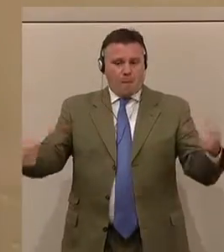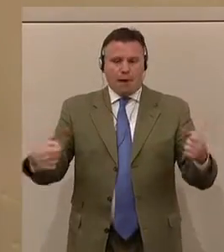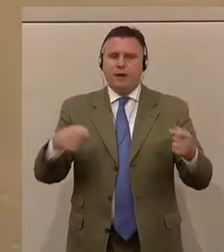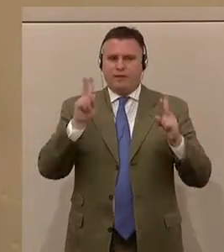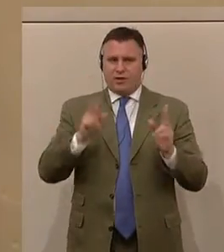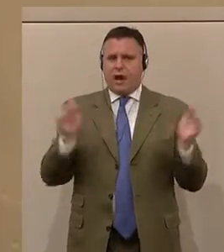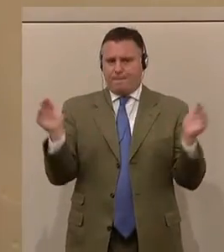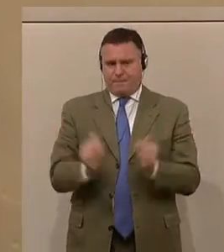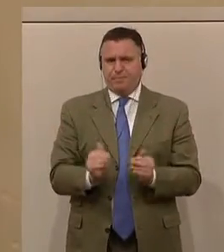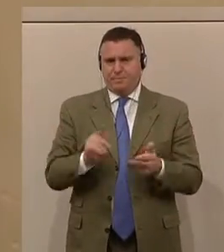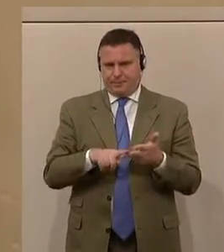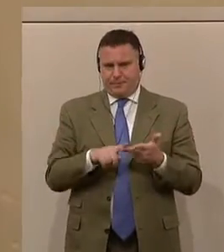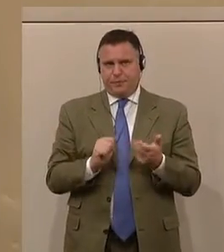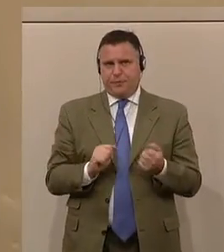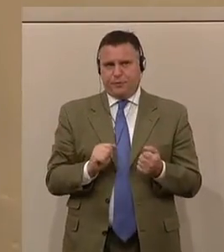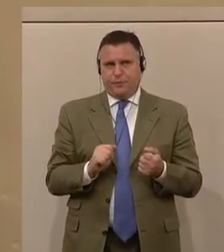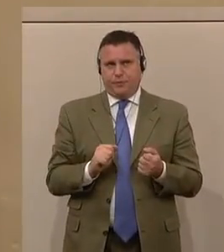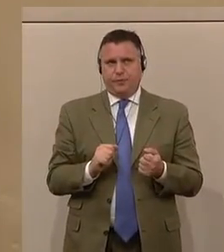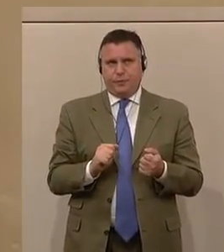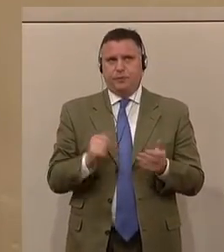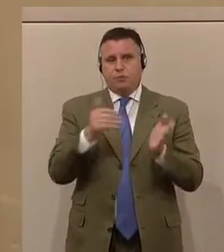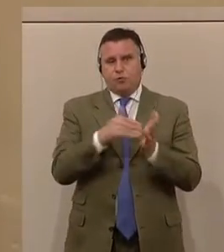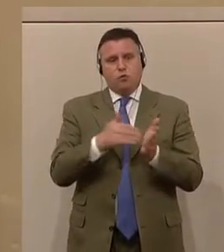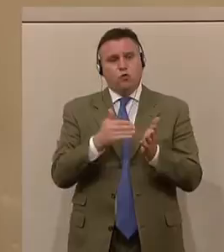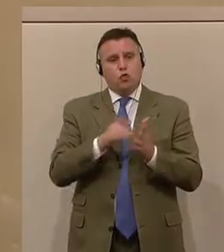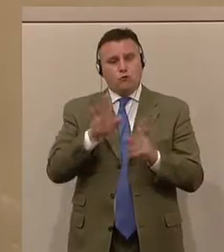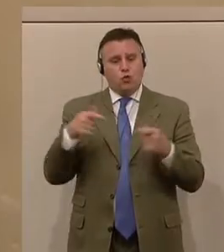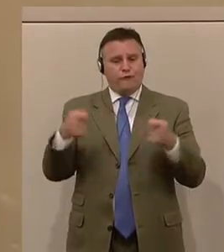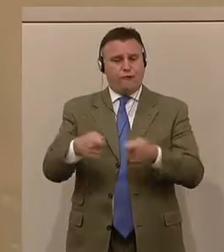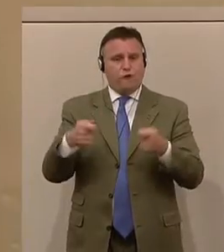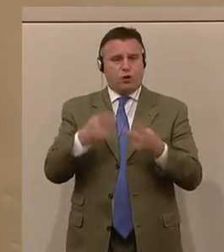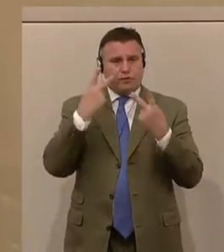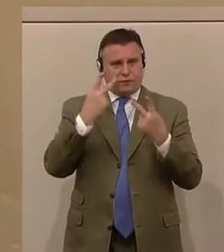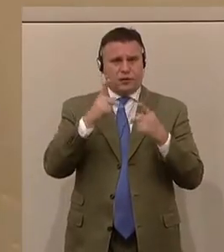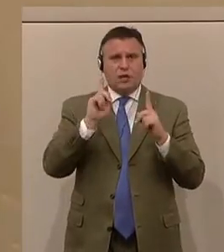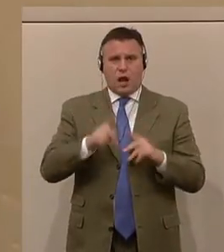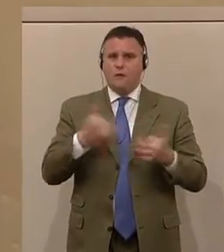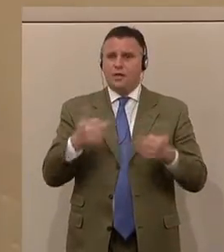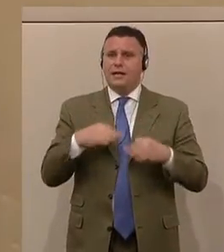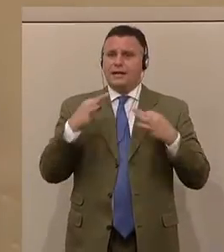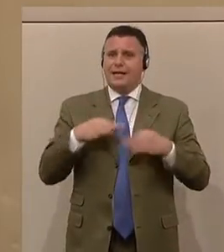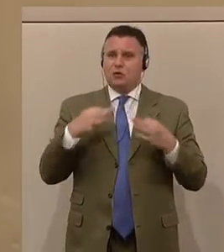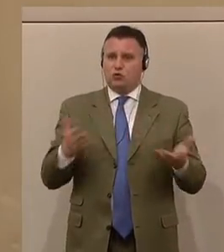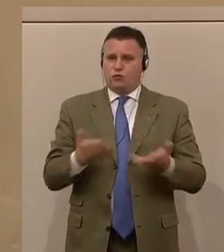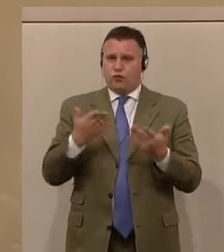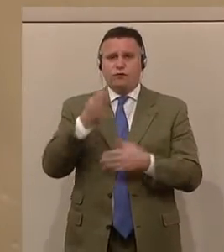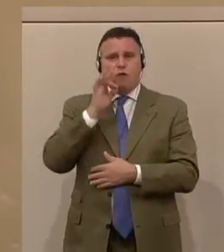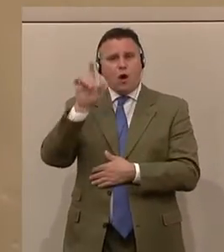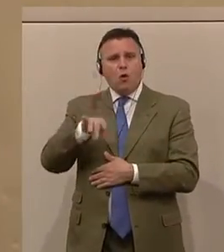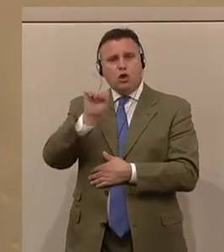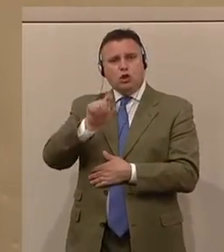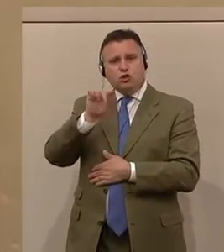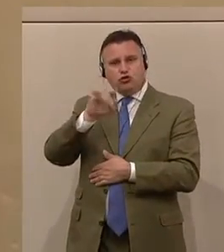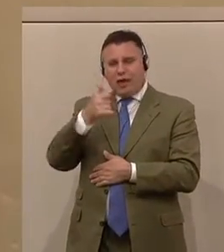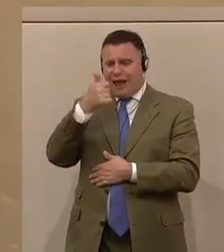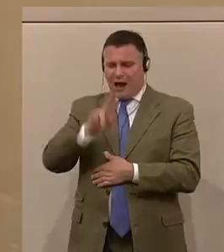klare Absage erteilt. Und der zweite Schwerpunkt unserer Förderung ist die Gesundheitsförderung. Die Kollegin Steger hat es gesagt, 1 Euro